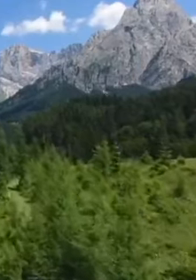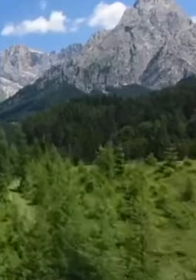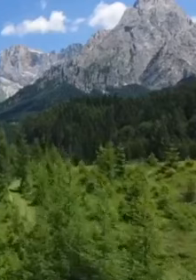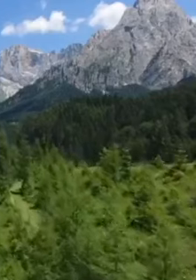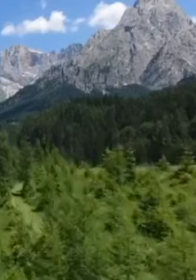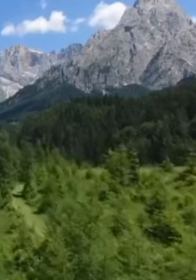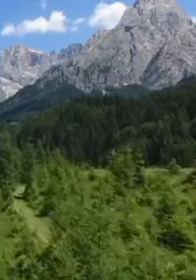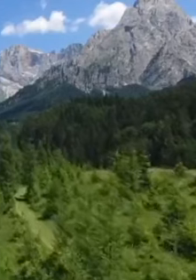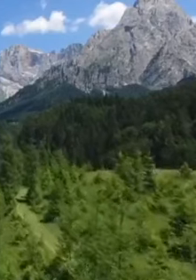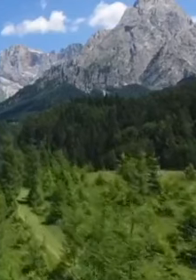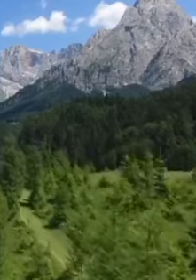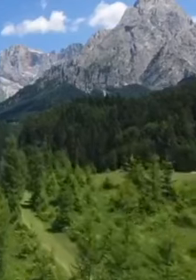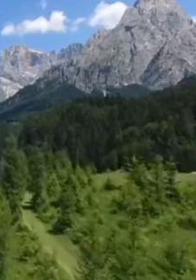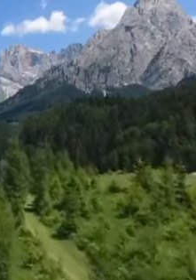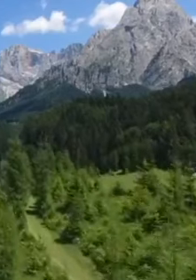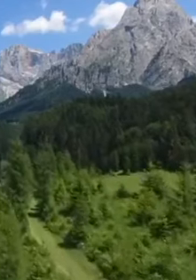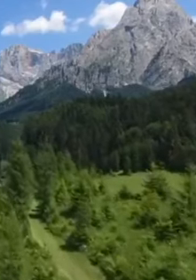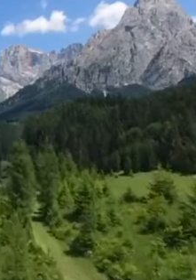continua